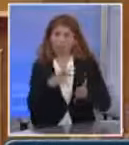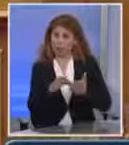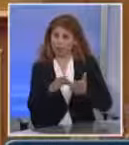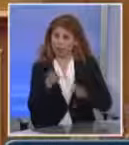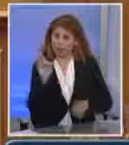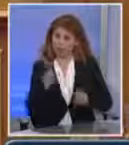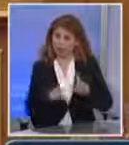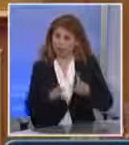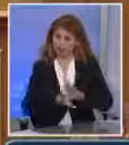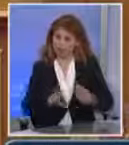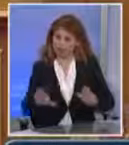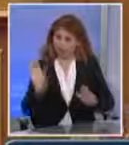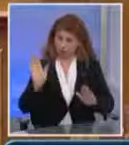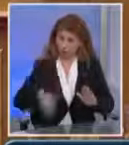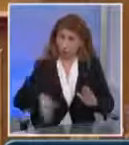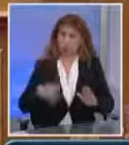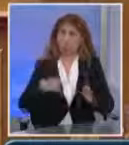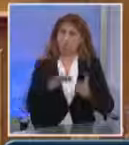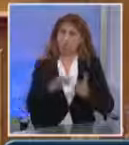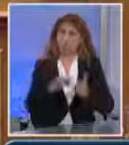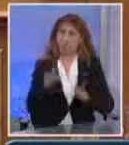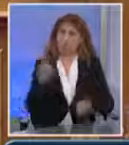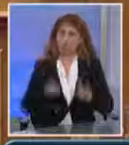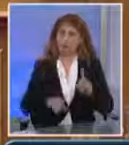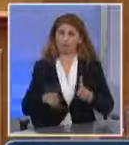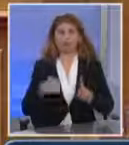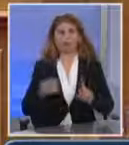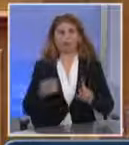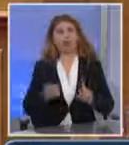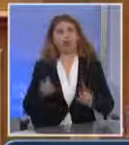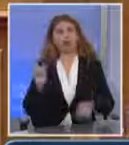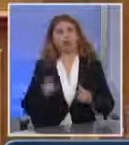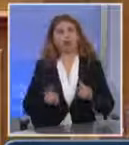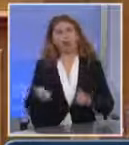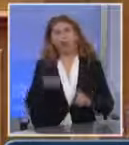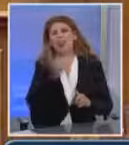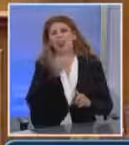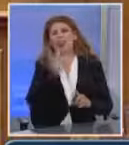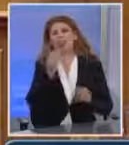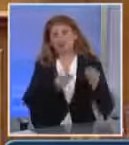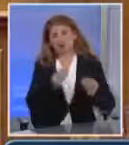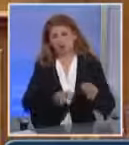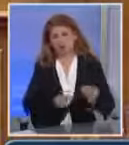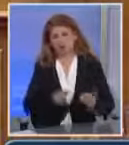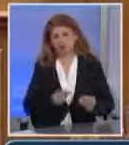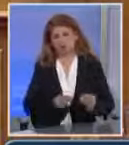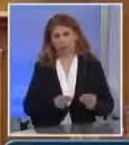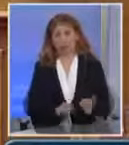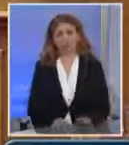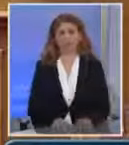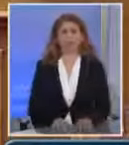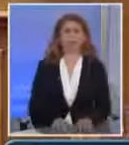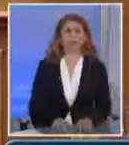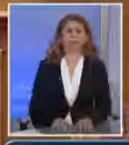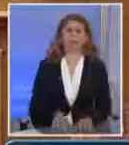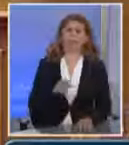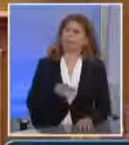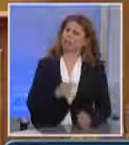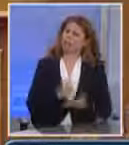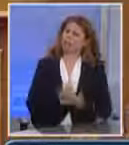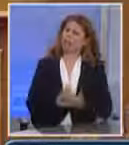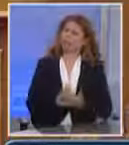ορισμένους, και τελειώνω, να διορθώσω ορισμένους που κάνουν κάποιους λάθος υπολογισμούς και στα μίντια.